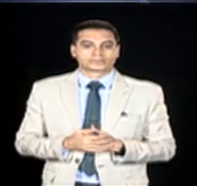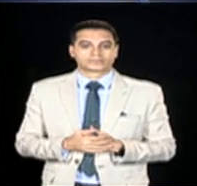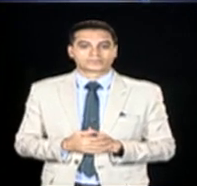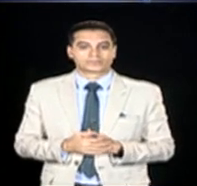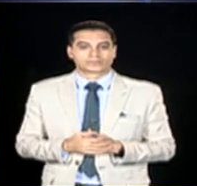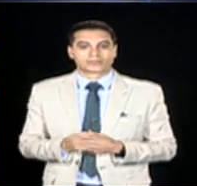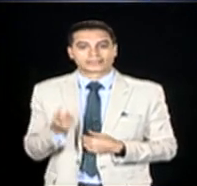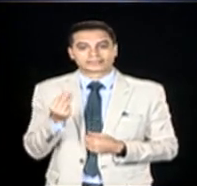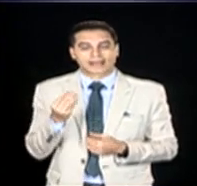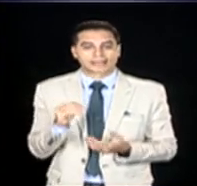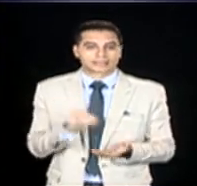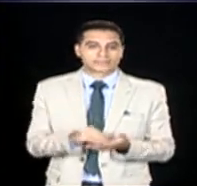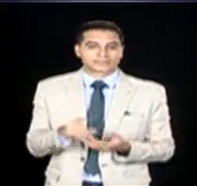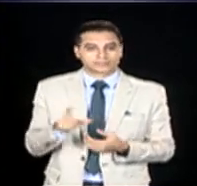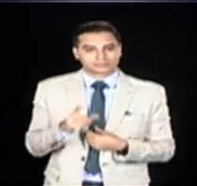30 نقطة.